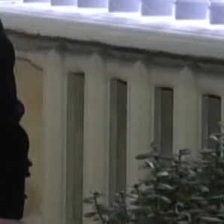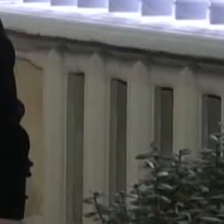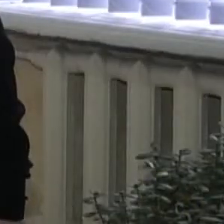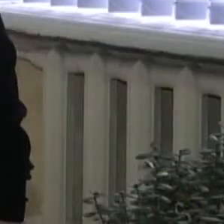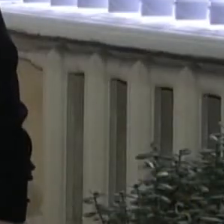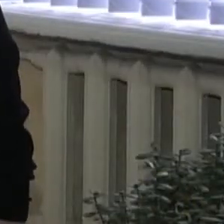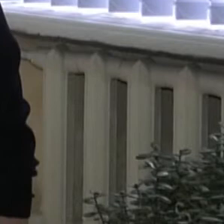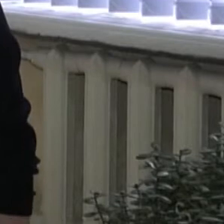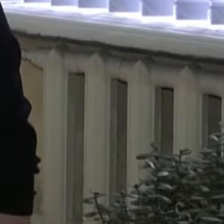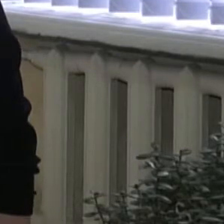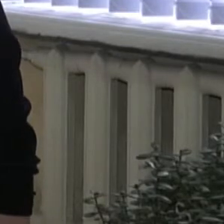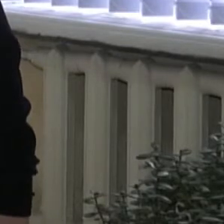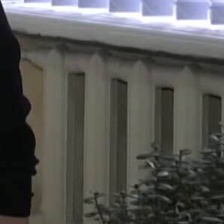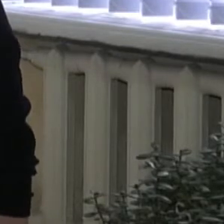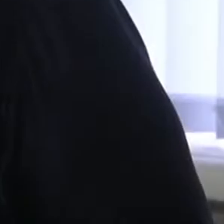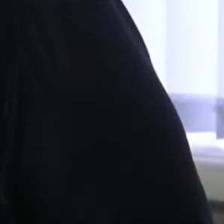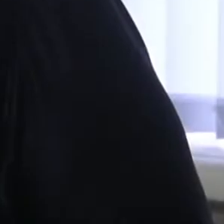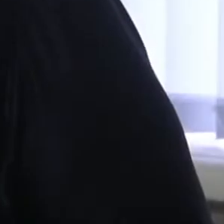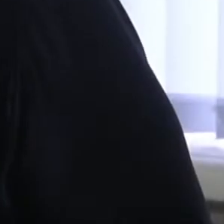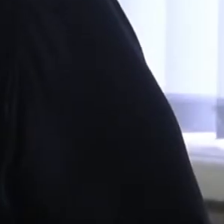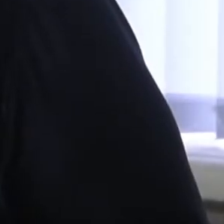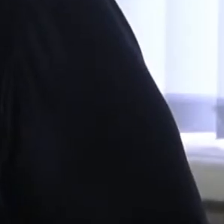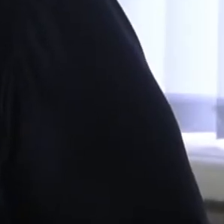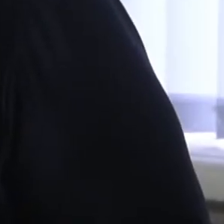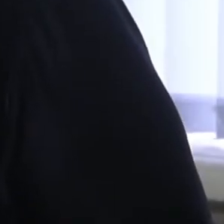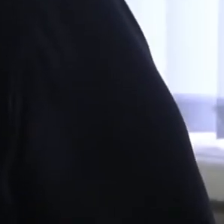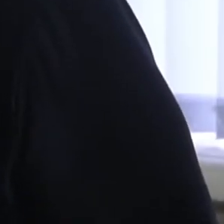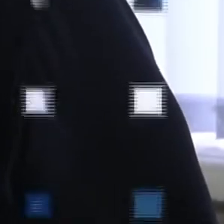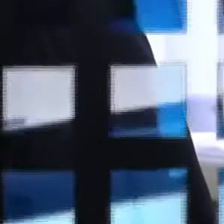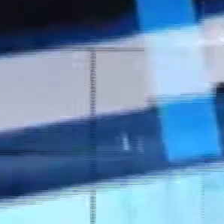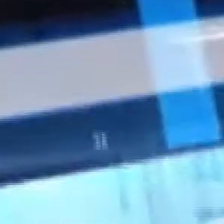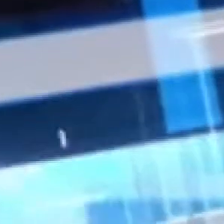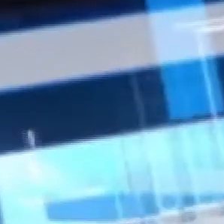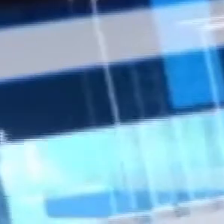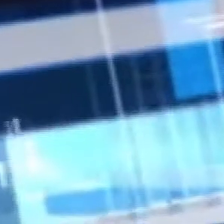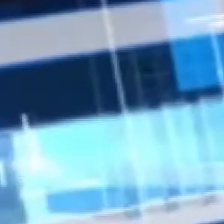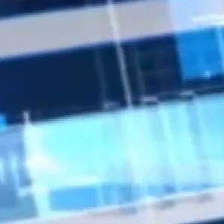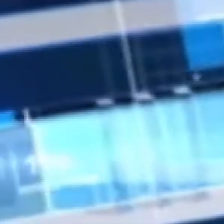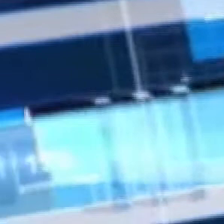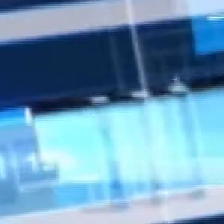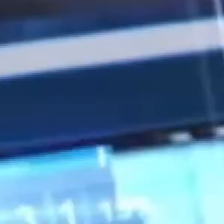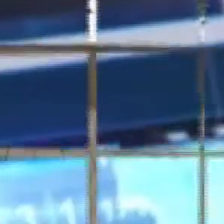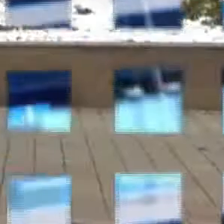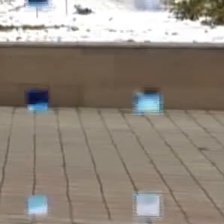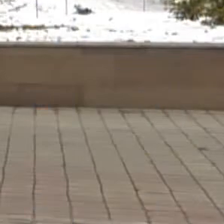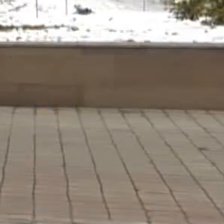и нововведениях четвертой четверти рассказала руководитель отдела образования.